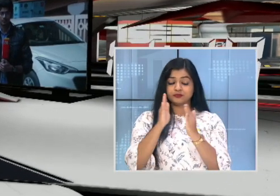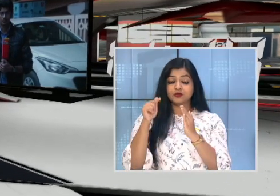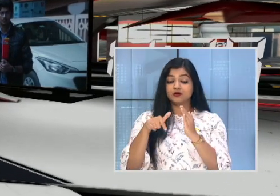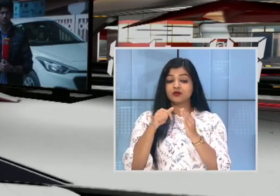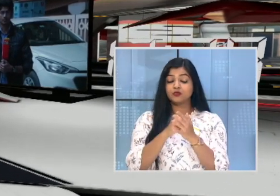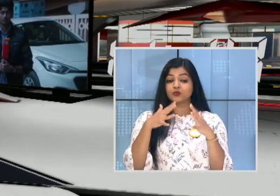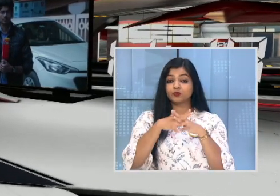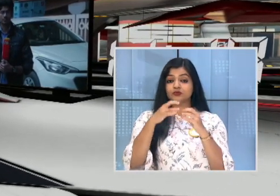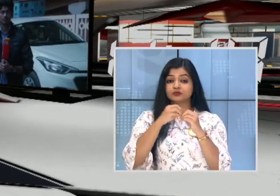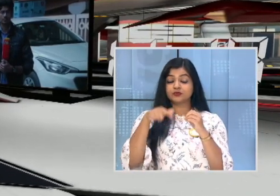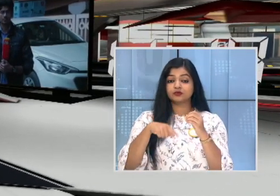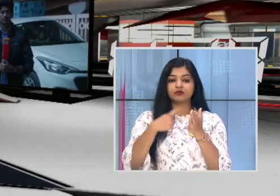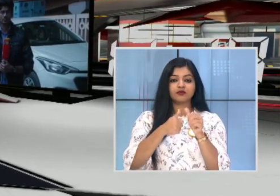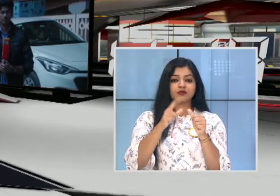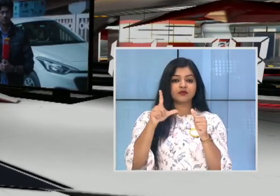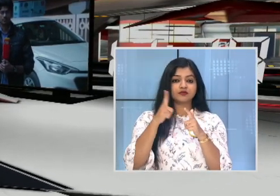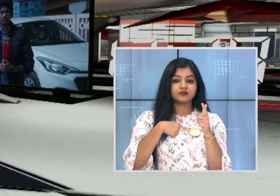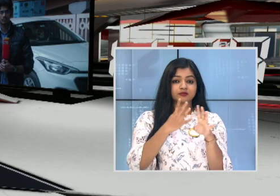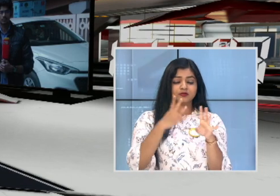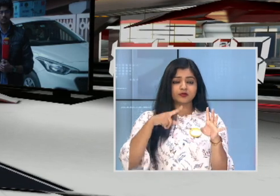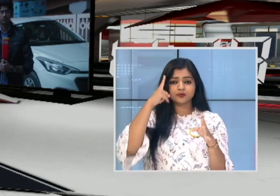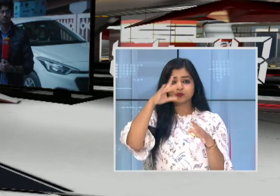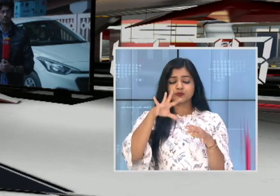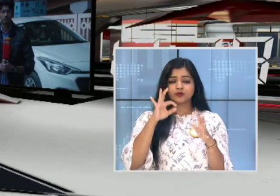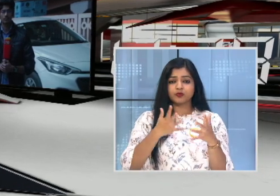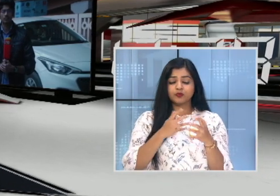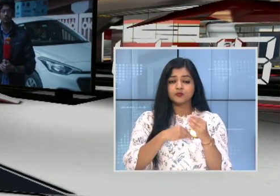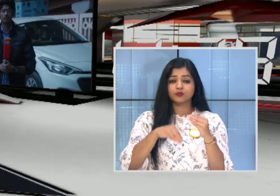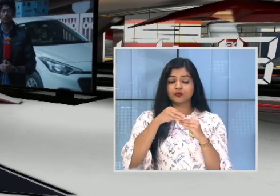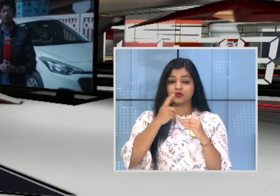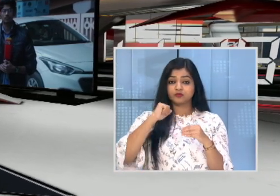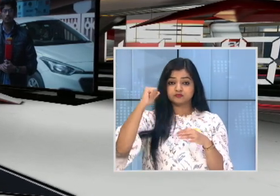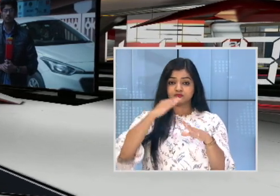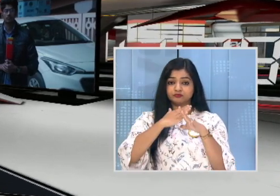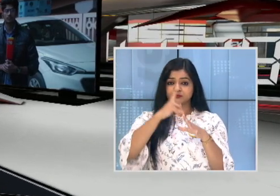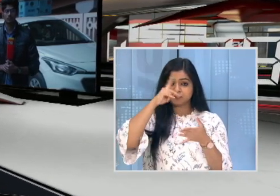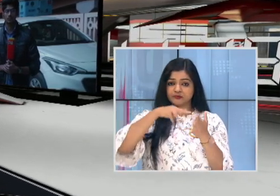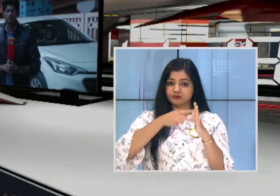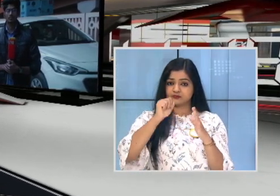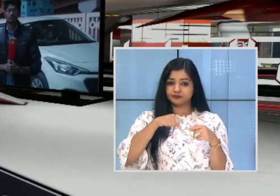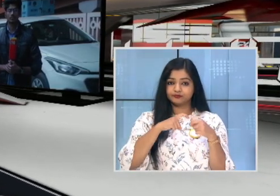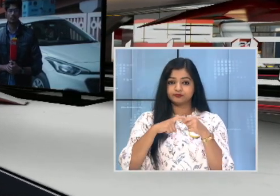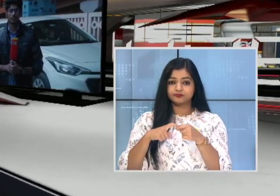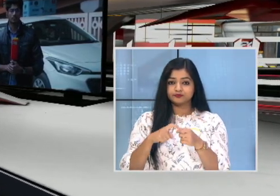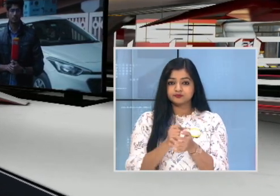റാലി എന്നുള്ള ഒരു തീരുമാനം, അതെങ്ങനെ എത്തിയതാണ്? തീർച്ചയായിട്ടും ഒരു പ്രതിഷേധം കൂടിയാണോ ഇത്?